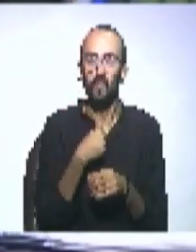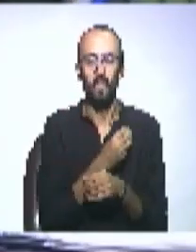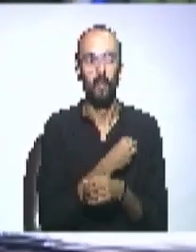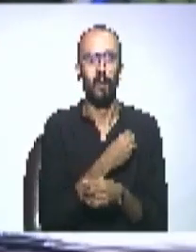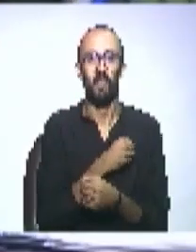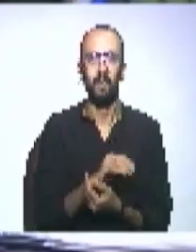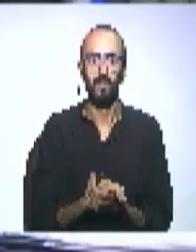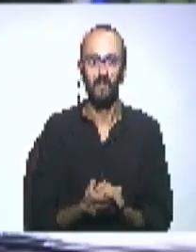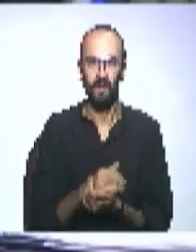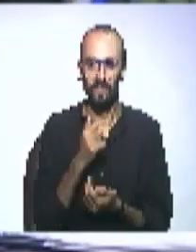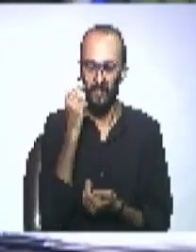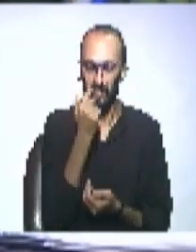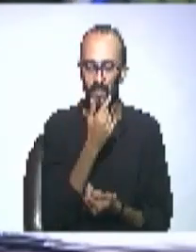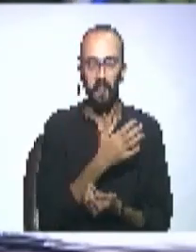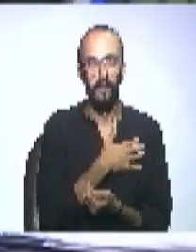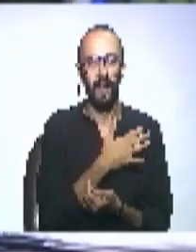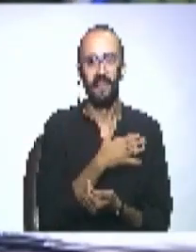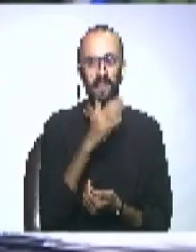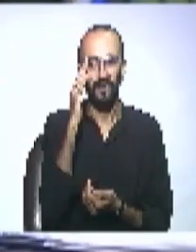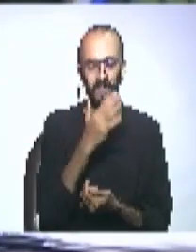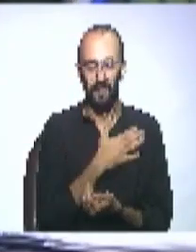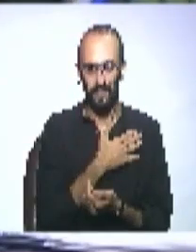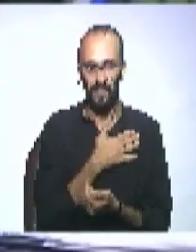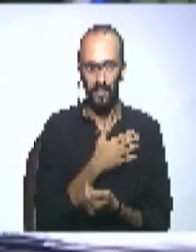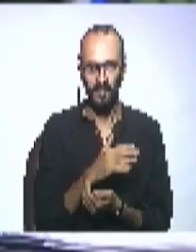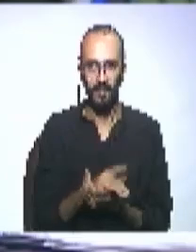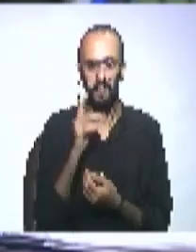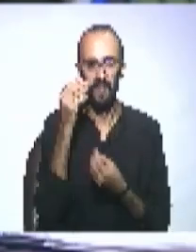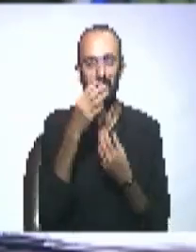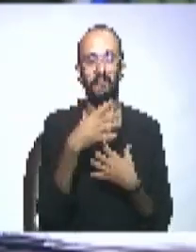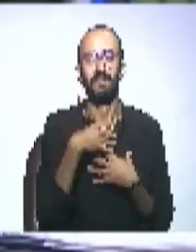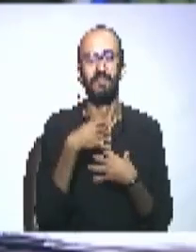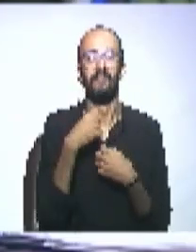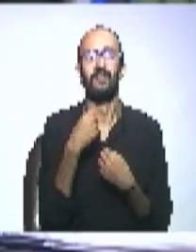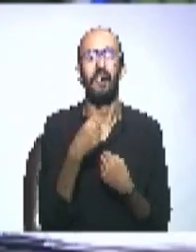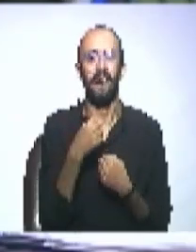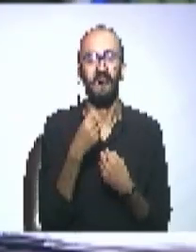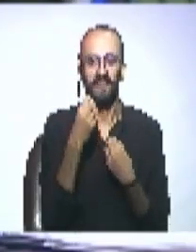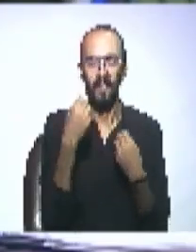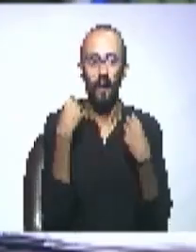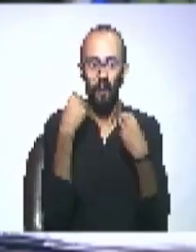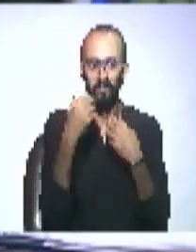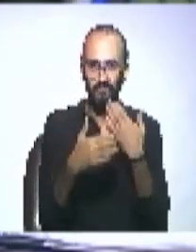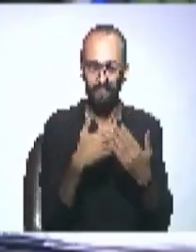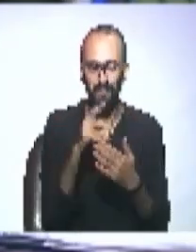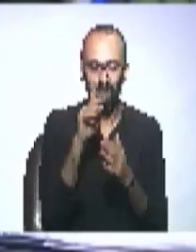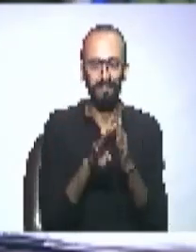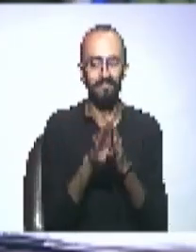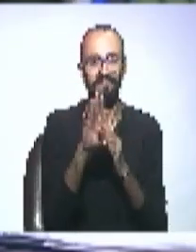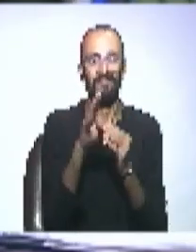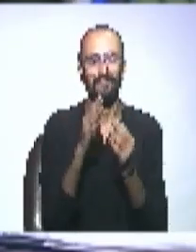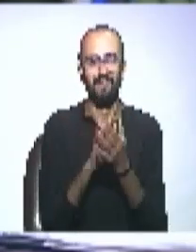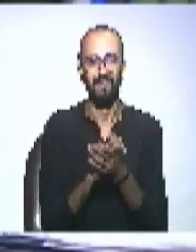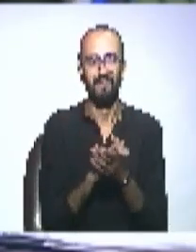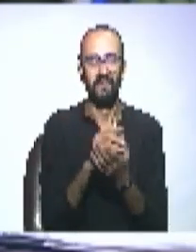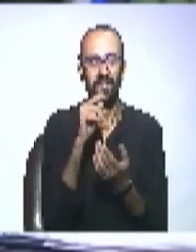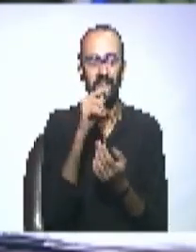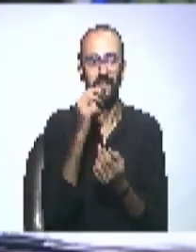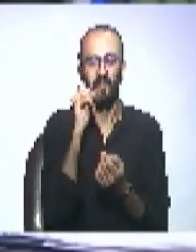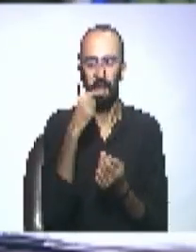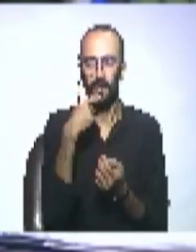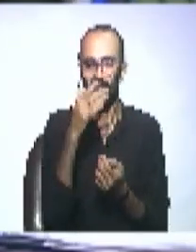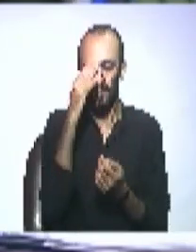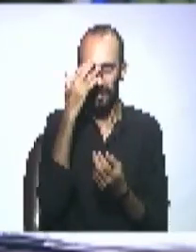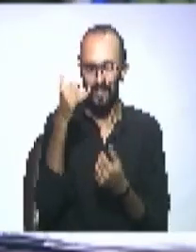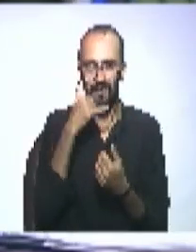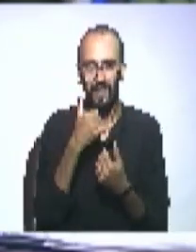عامل ازاي. عيني يا شيف، يا رب يخليك. تسلم عيني. ربنا يديك الصحه ويديك قوه على اللي انت بتعمله. شكرا. يا رب يخليكي، ميرسي على الاتصال الحلو ده. يا